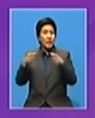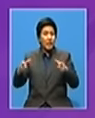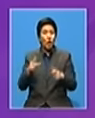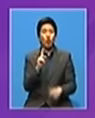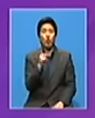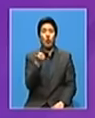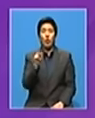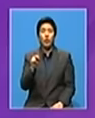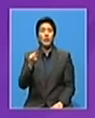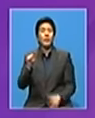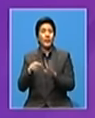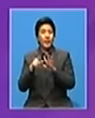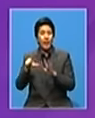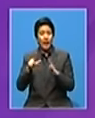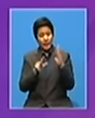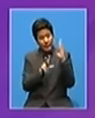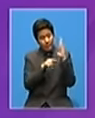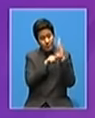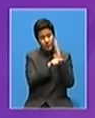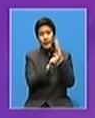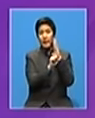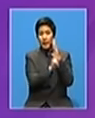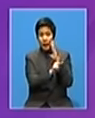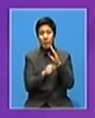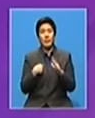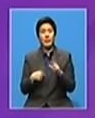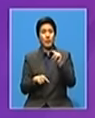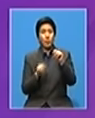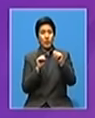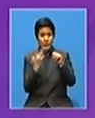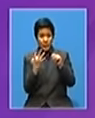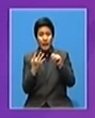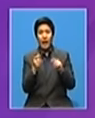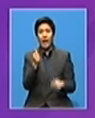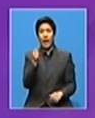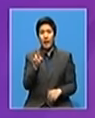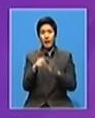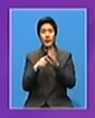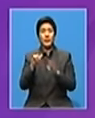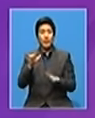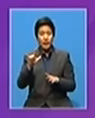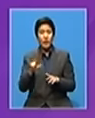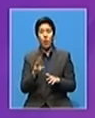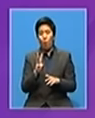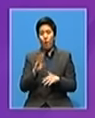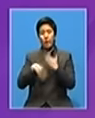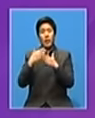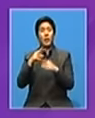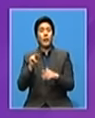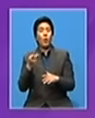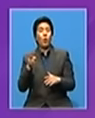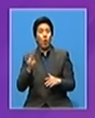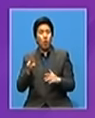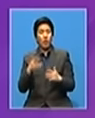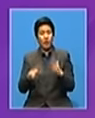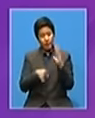ภอดอนตาล3สระแก้วนะครับประกอบด้วย4ตำบลในอำเภออรัญญประเทศอำเภอวัฒนนคร4จังหวัดตราดประกอบ